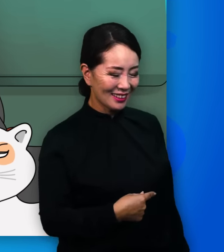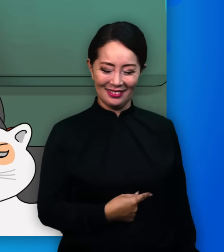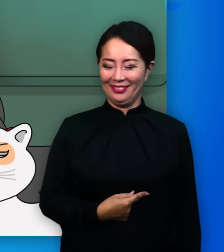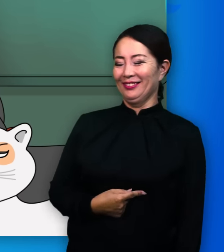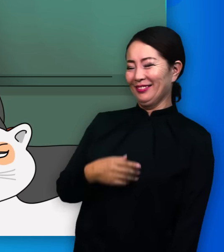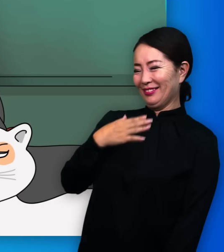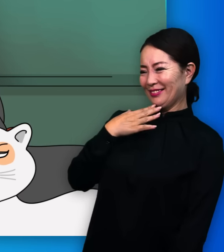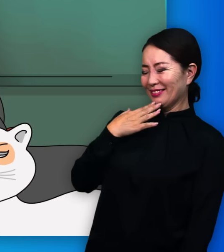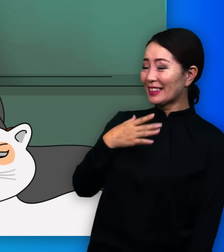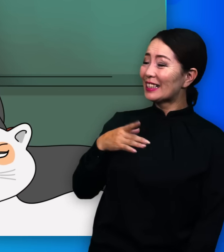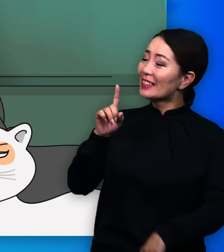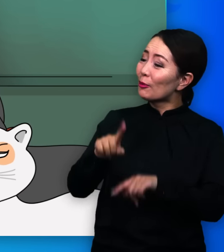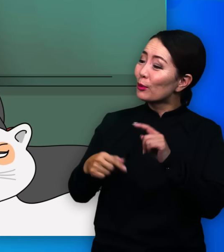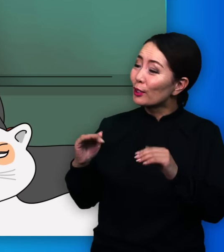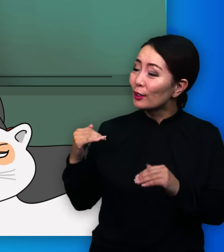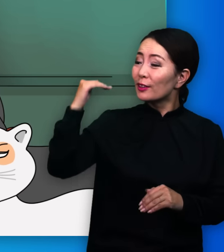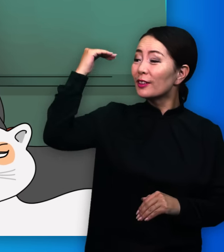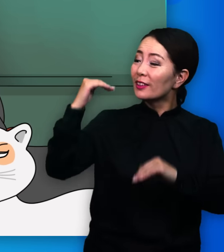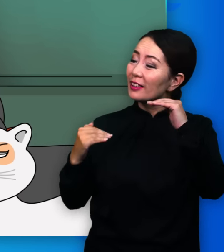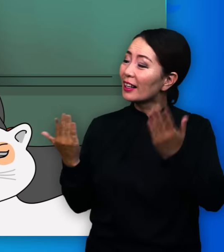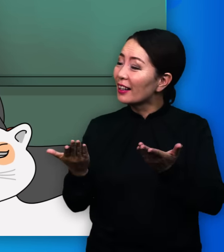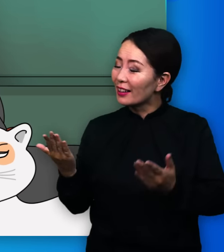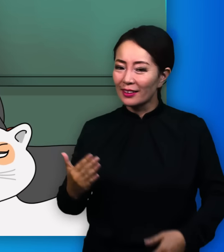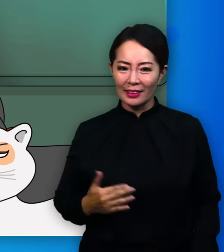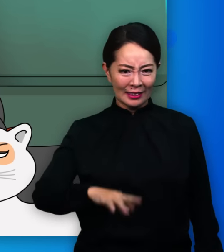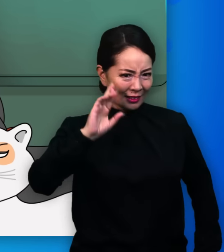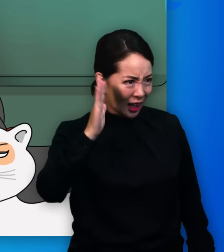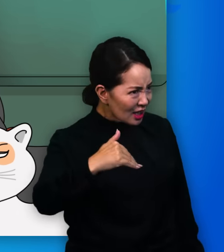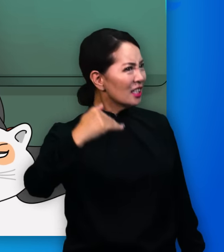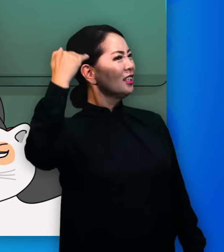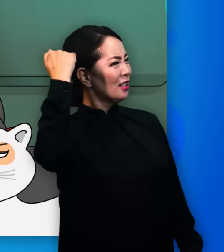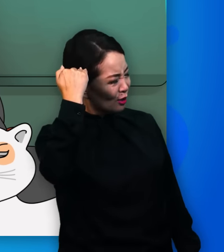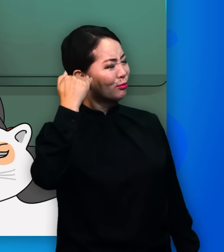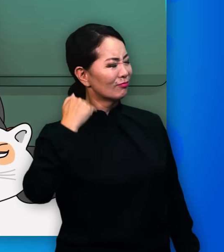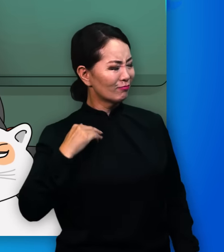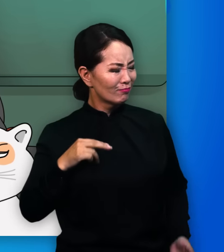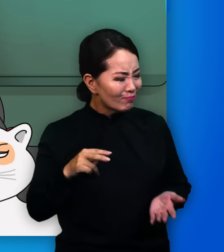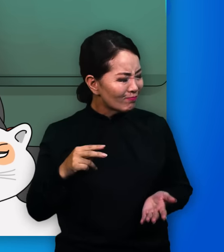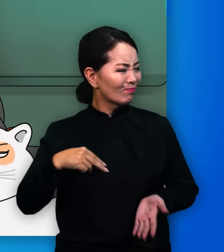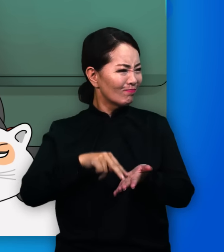аа? Тэгээд хаяа хэтрүүлэхгүй бол амьдрал сонирхолгүй штэ.